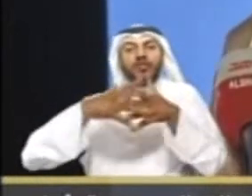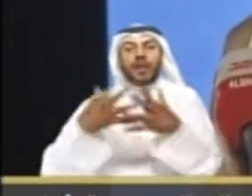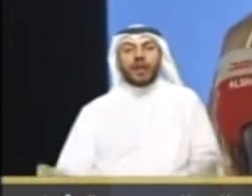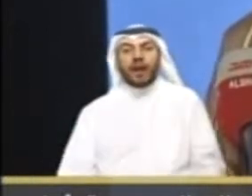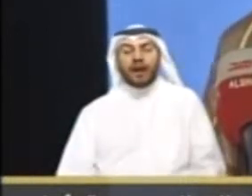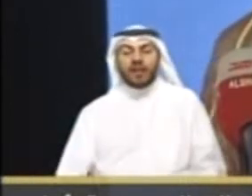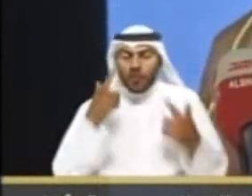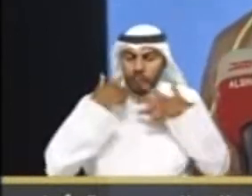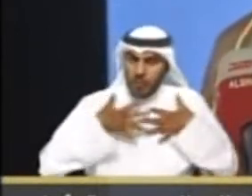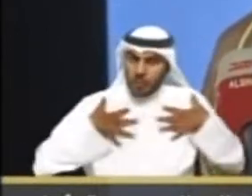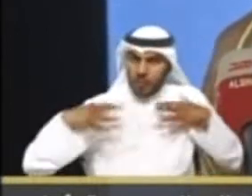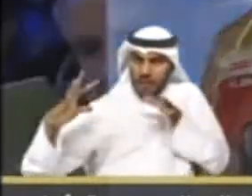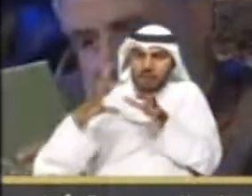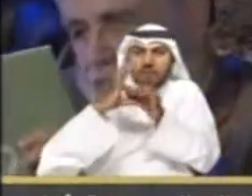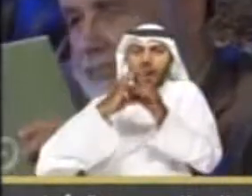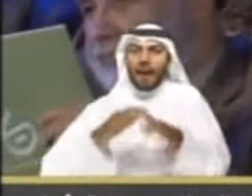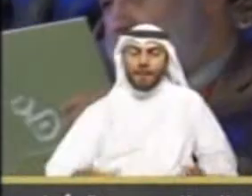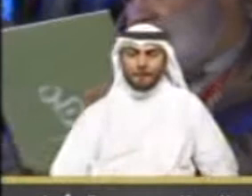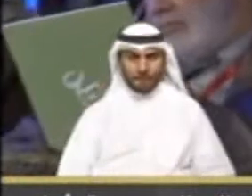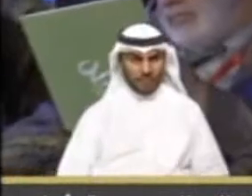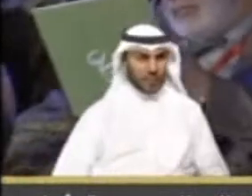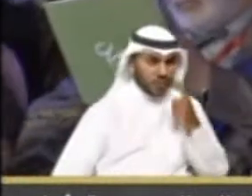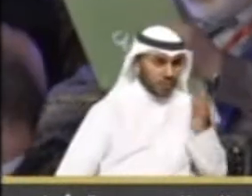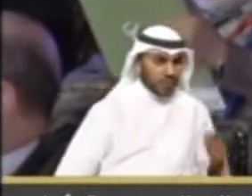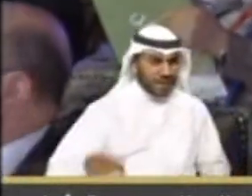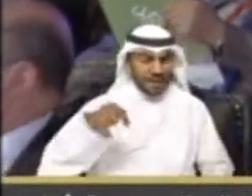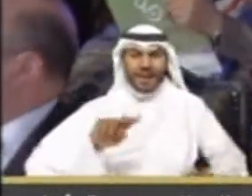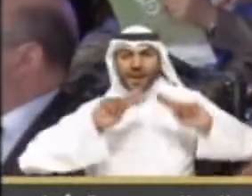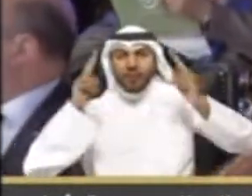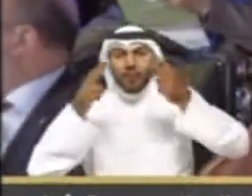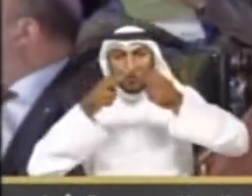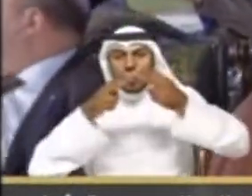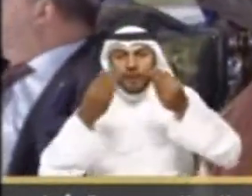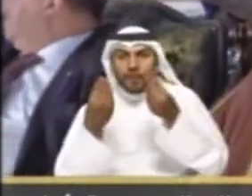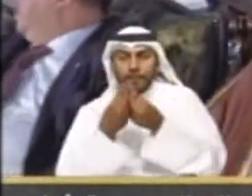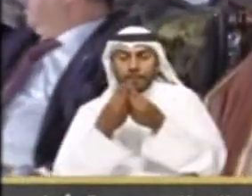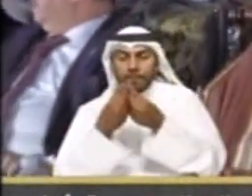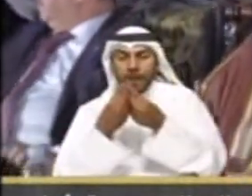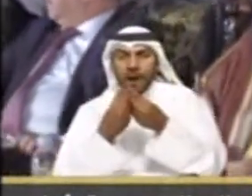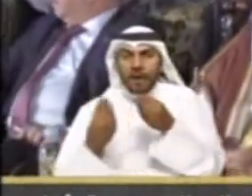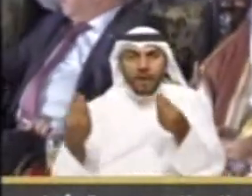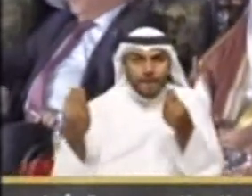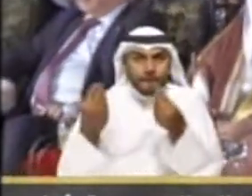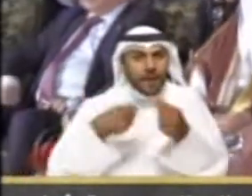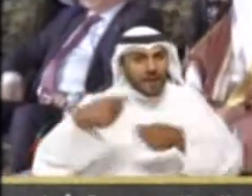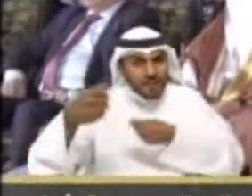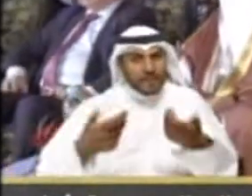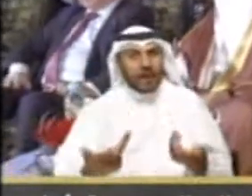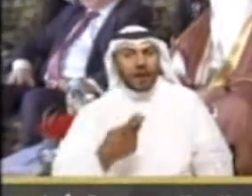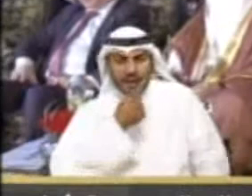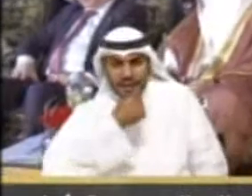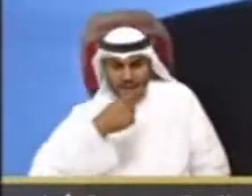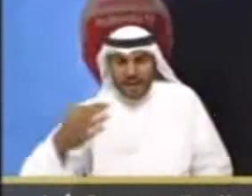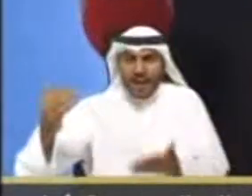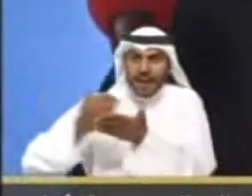العربية بشكل عام. سيعالج المؤتمر عدة قضايا مهمة، منها الشراكات التجارية والعمل